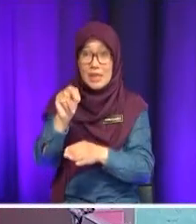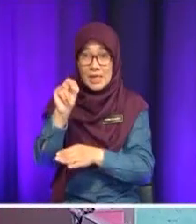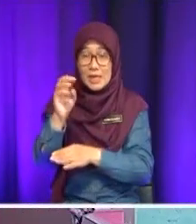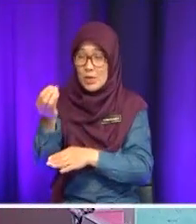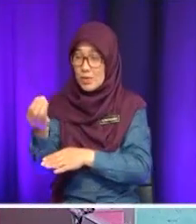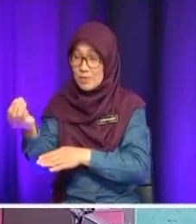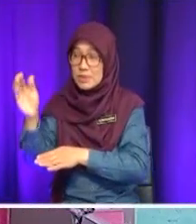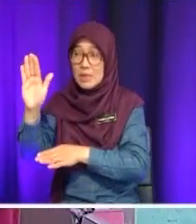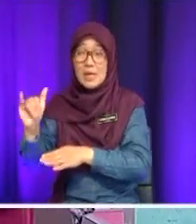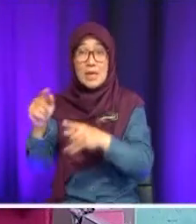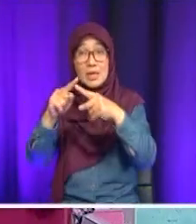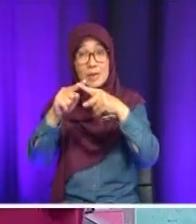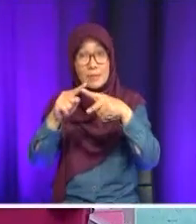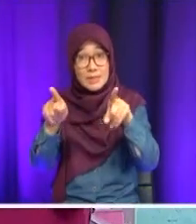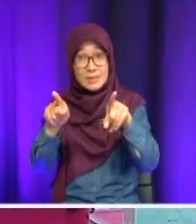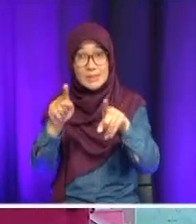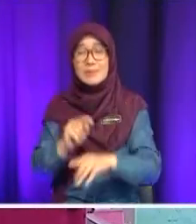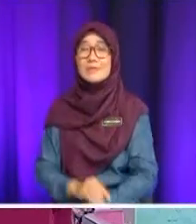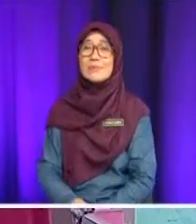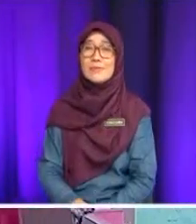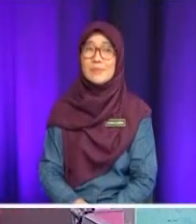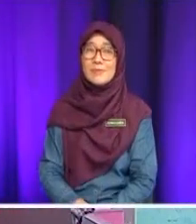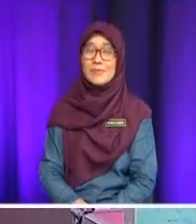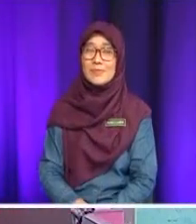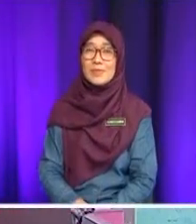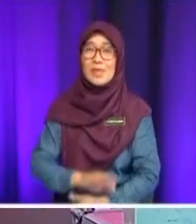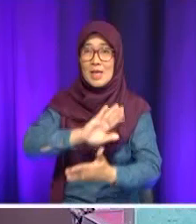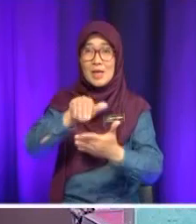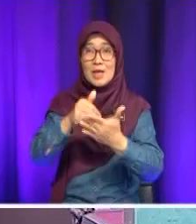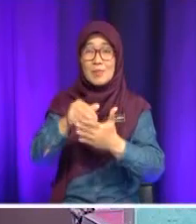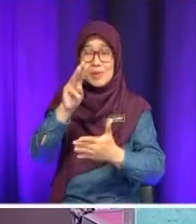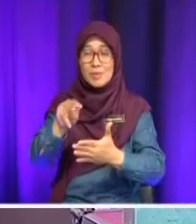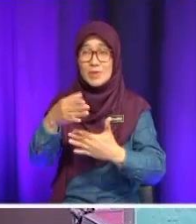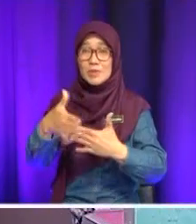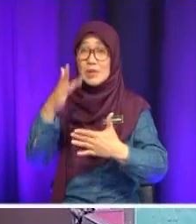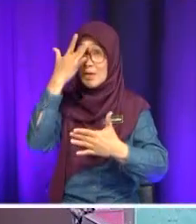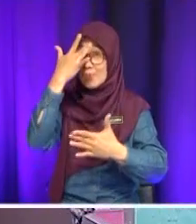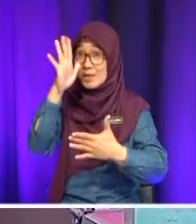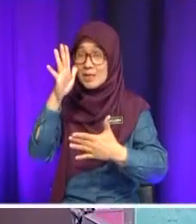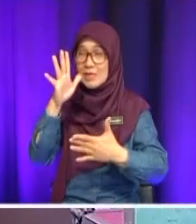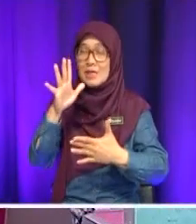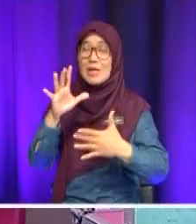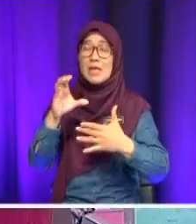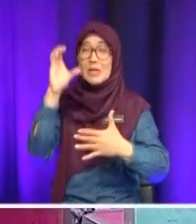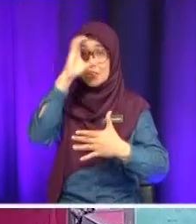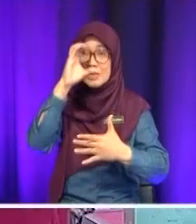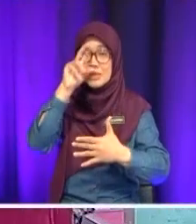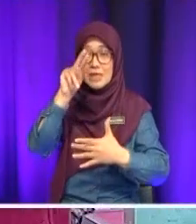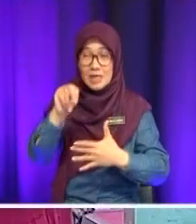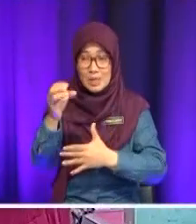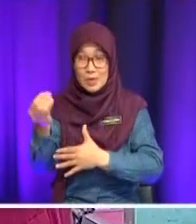semua murid-murid eh dansa kita telah pandai bagaimana untuk mencari bilangan n ojek berbasis